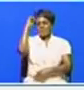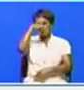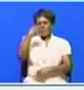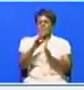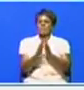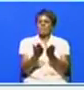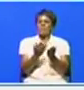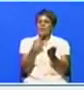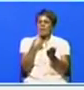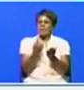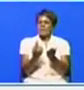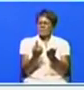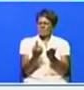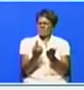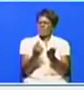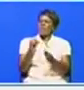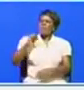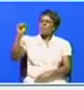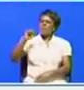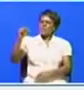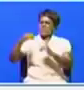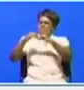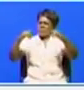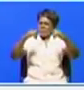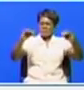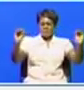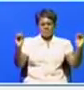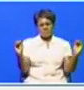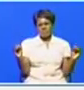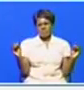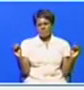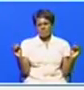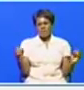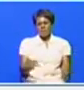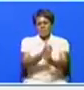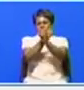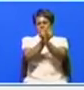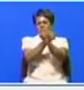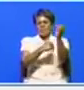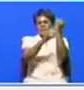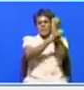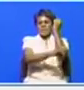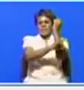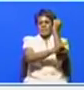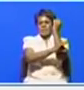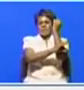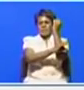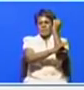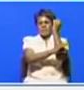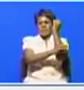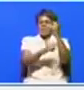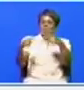mtandao. Nawaeleza ya kuamba siasa isiwafanye iwatenganishe. Wachunge nchi yao. Kenya ni nchi nzuri. Ambapo